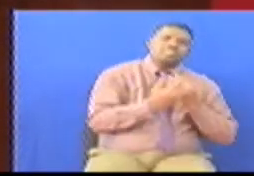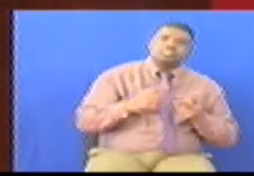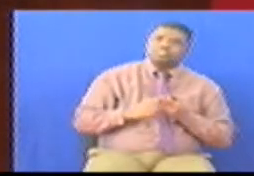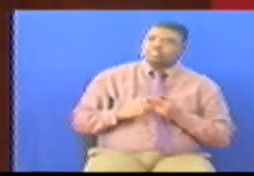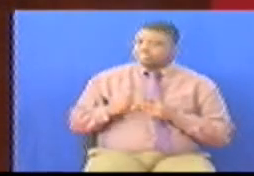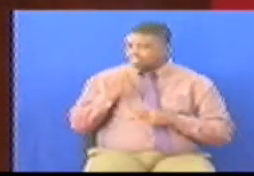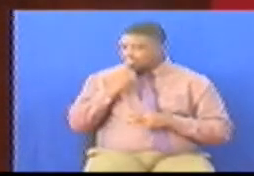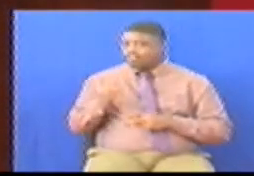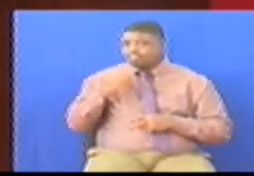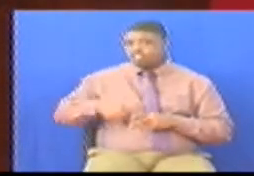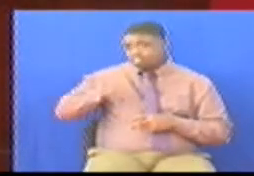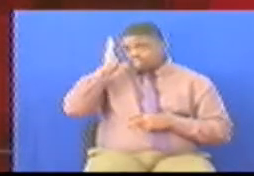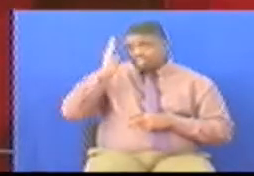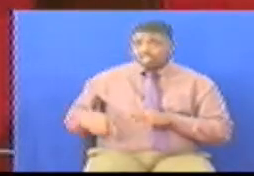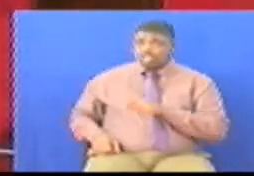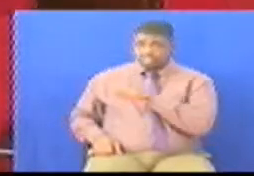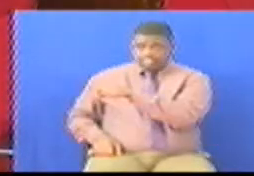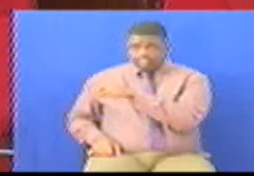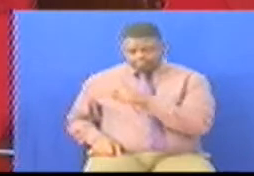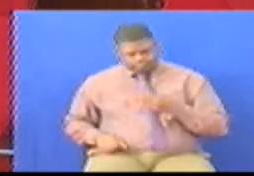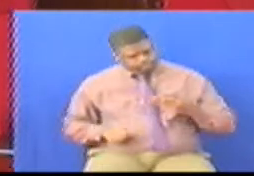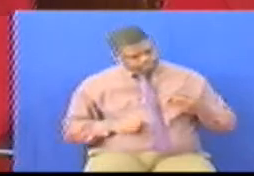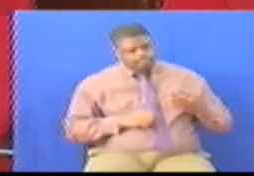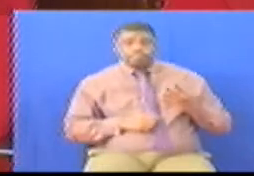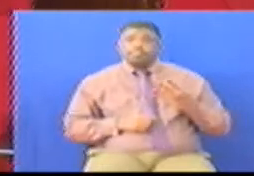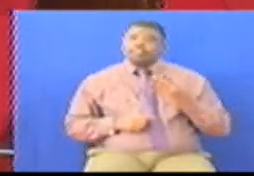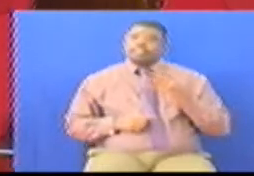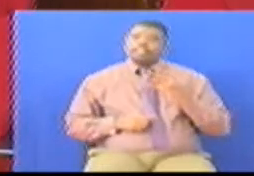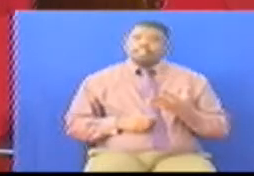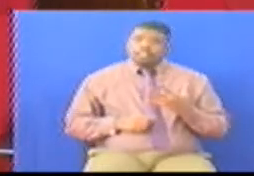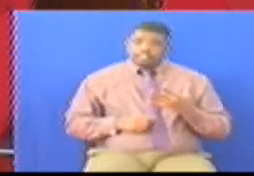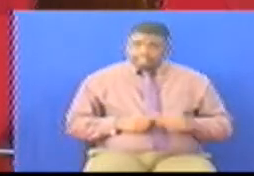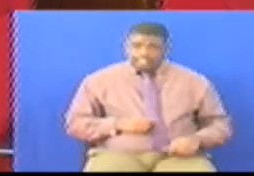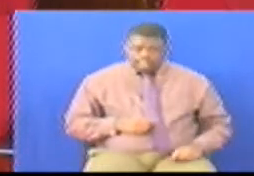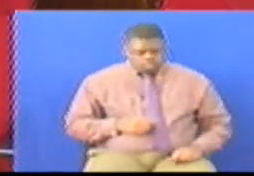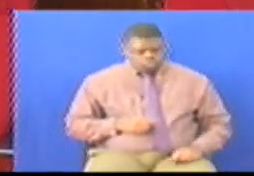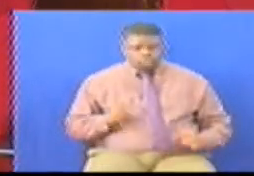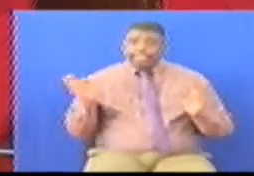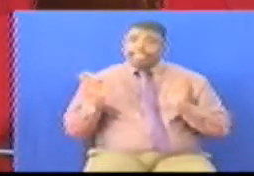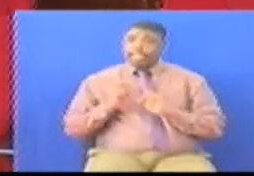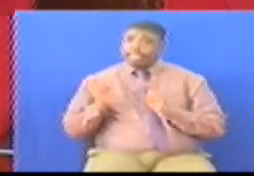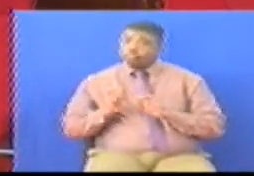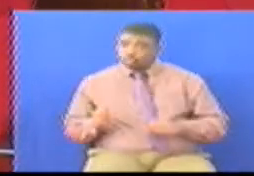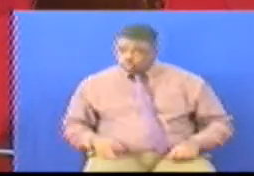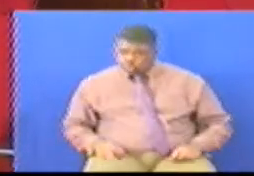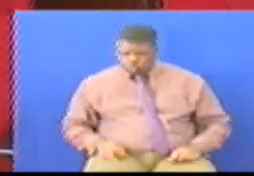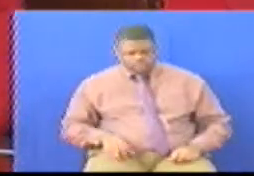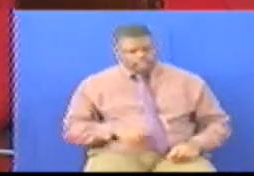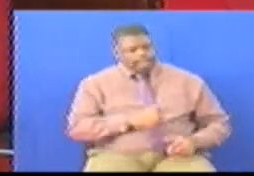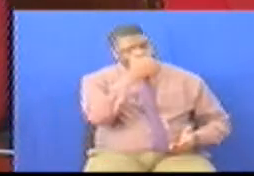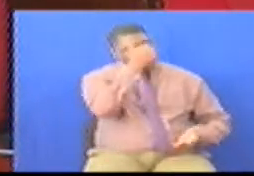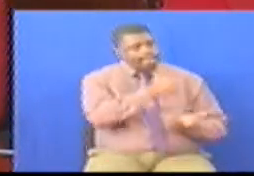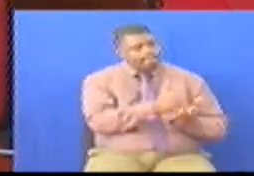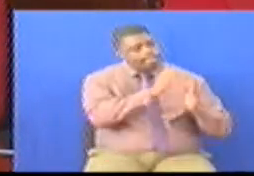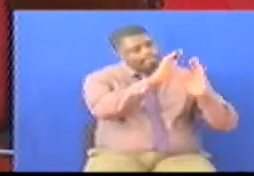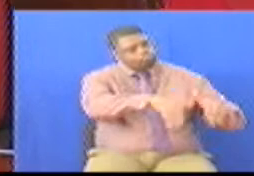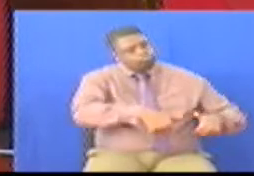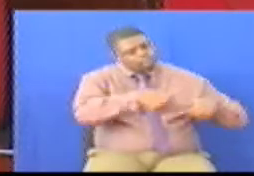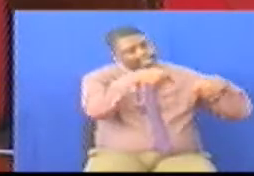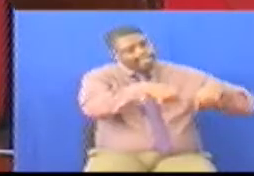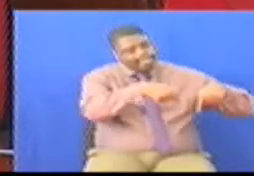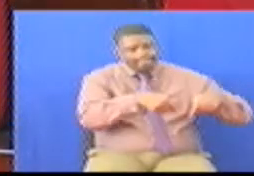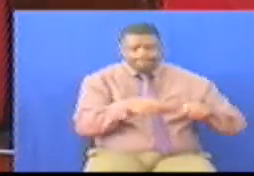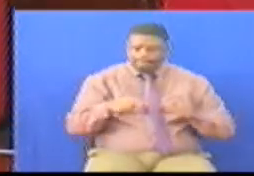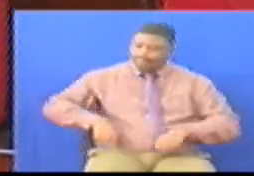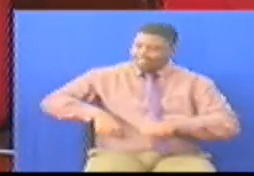taarifa za serikali. Namba 5, madeni ya shirika la umeme TANESCO. Bunge liazimie kwamba management ya